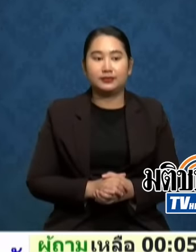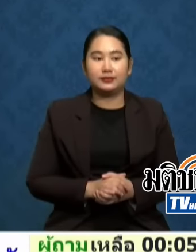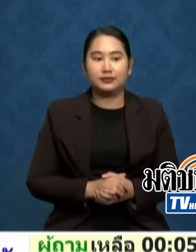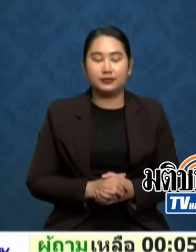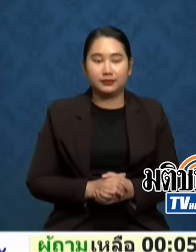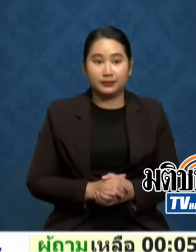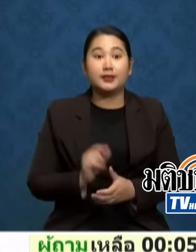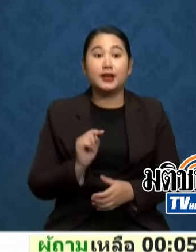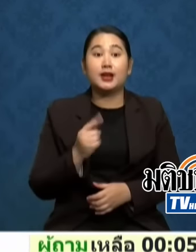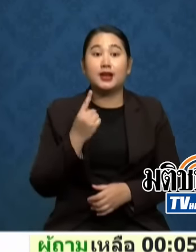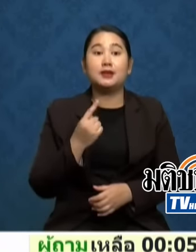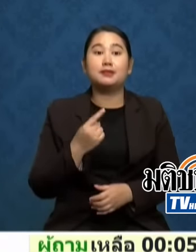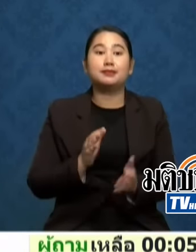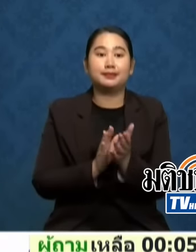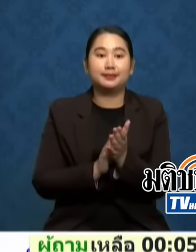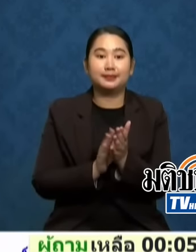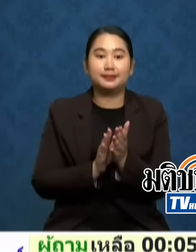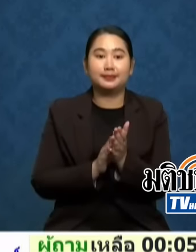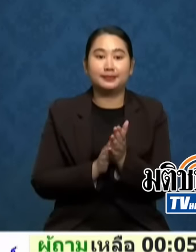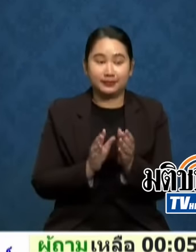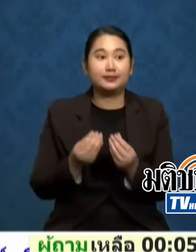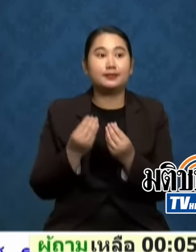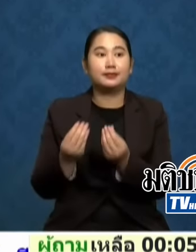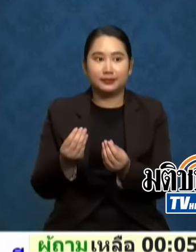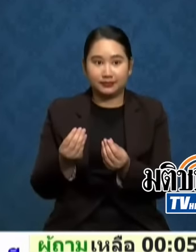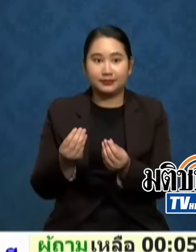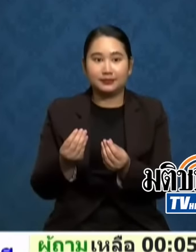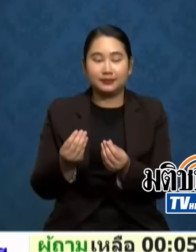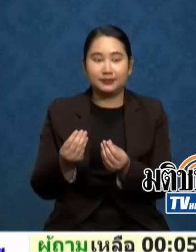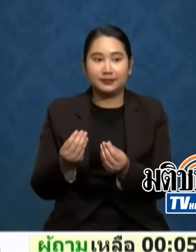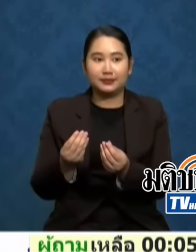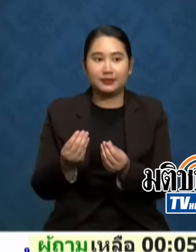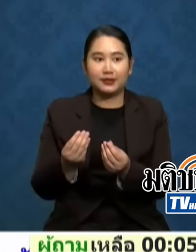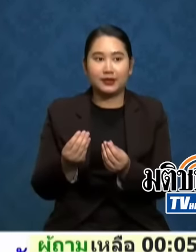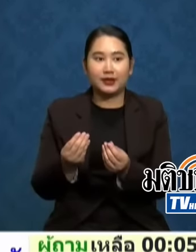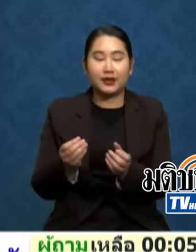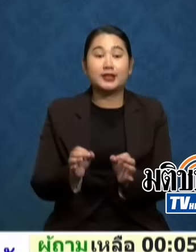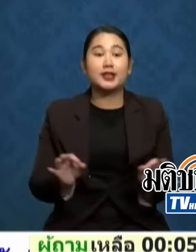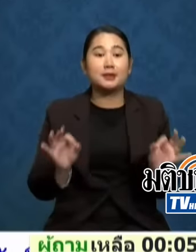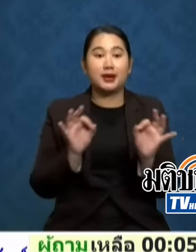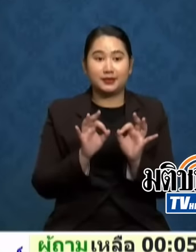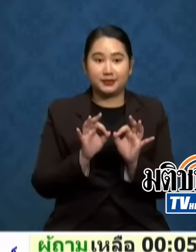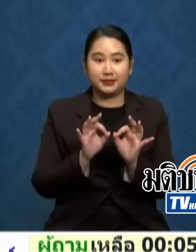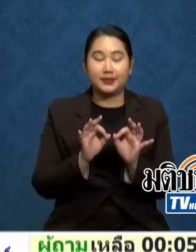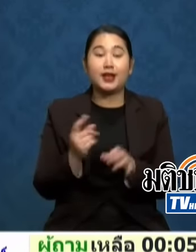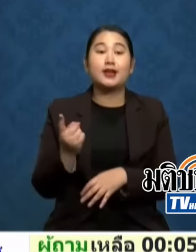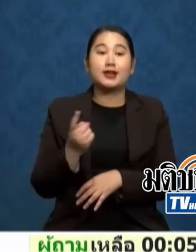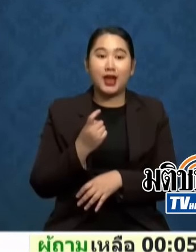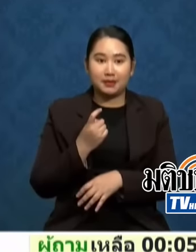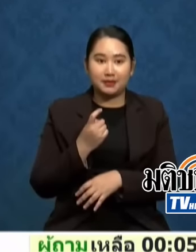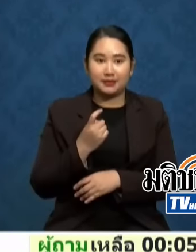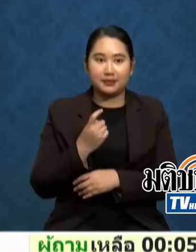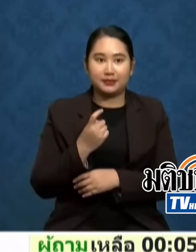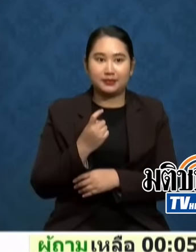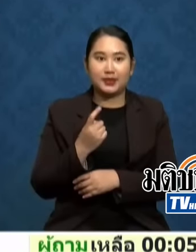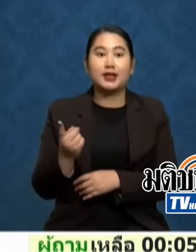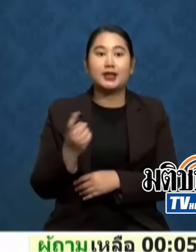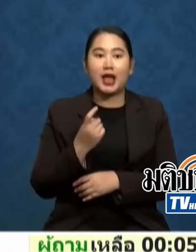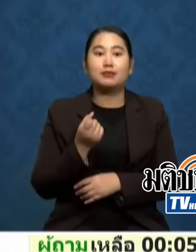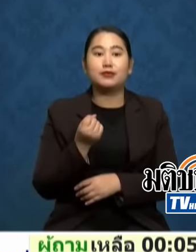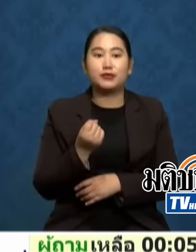องขออนุญาตชื่นชมท่านด้วยที่ท่านในความกรุณามาถามเป็นกระทู้ถาม